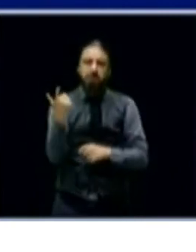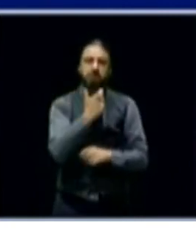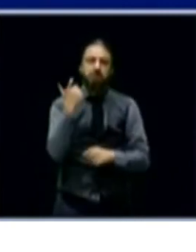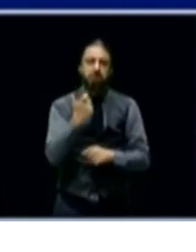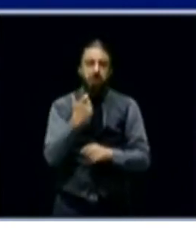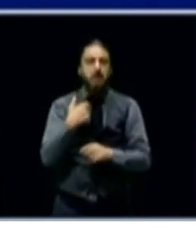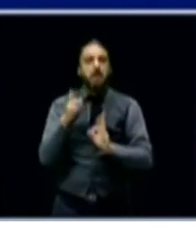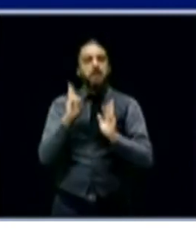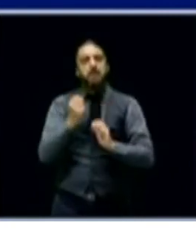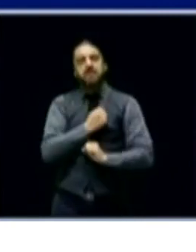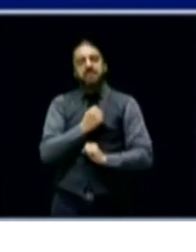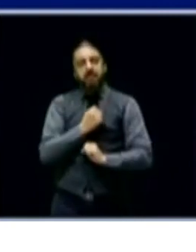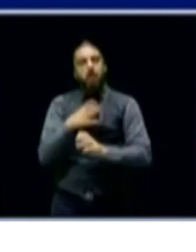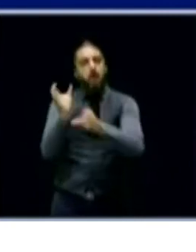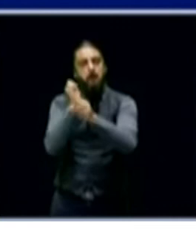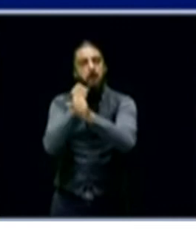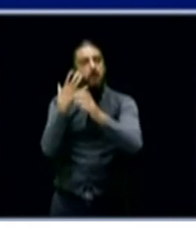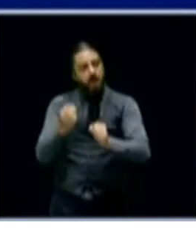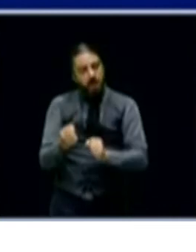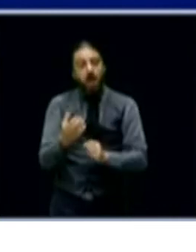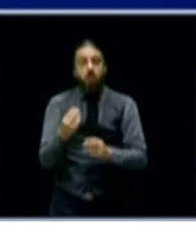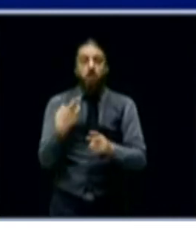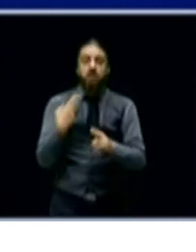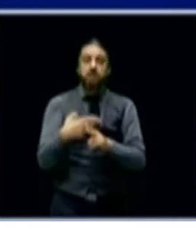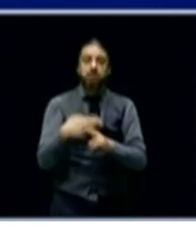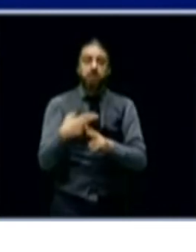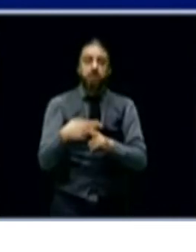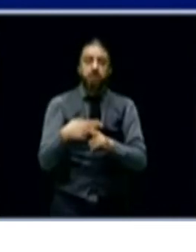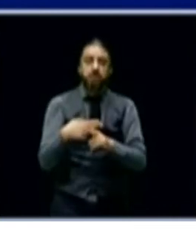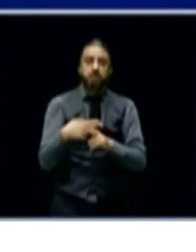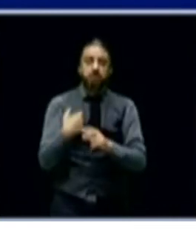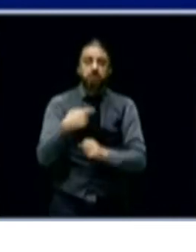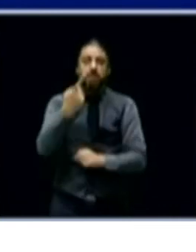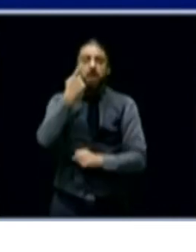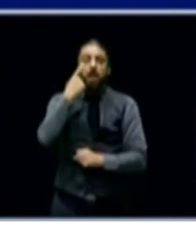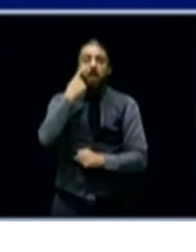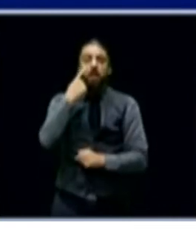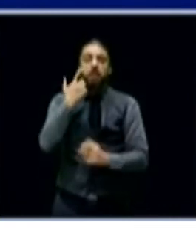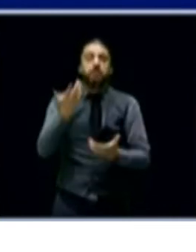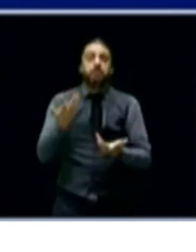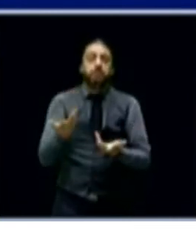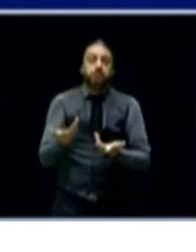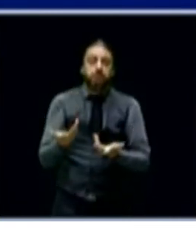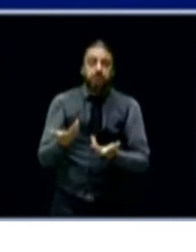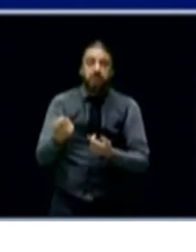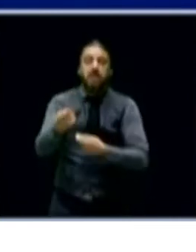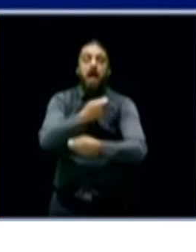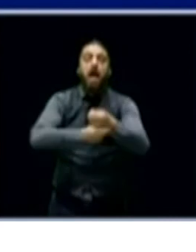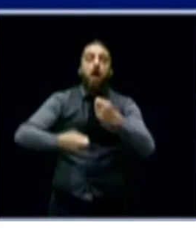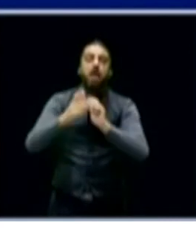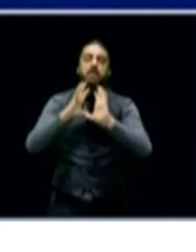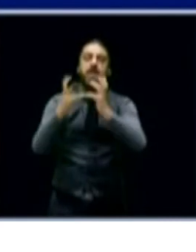πετύχει πράγματα σε αυτό το τομέα. Αλλά είναι πάρα πολύ σημαντικό να δούμε πώς ανταποκρίνεται η αγορά εργασίας